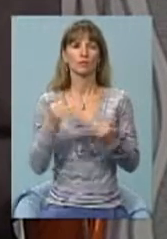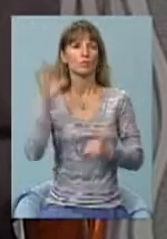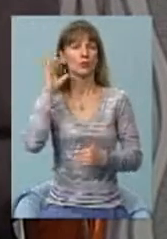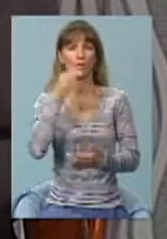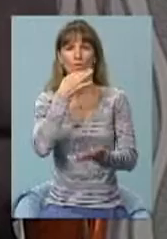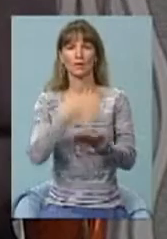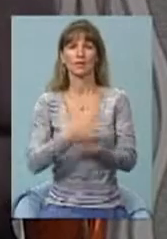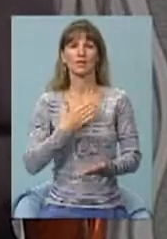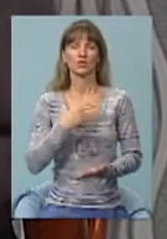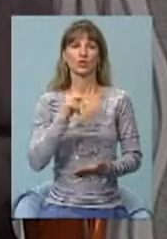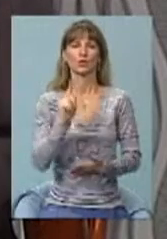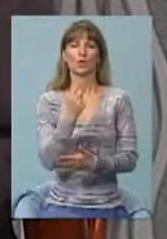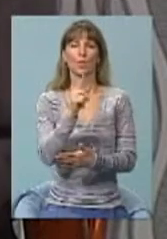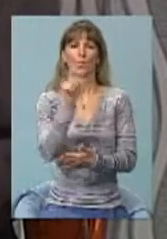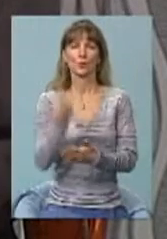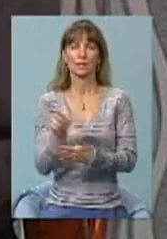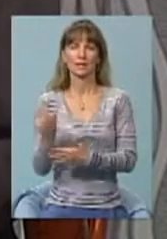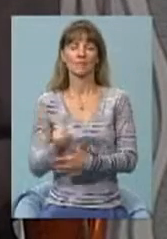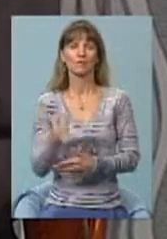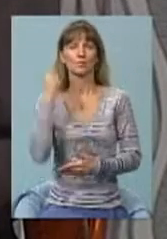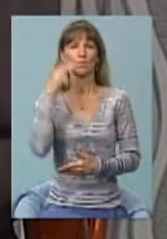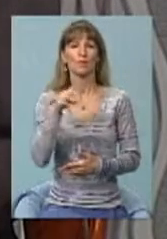наших чомусиків, що вони думають про філософію.